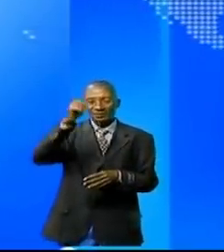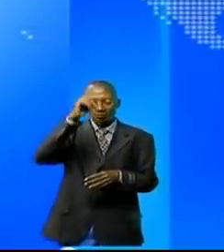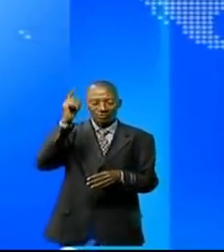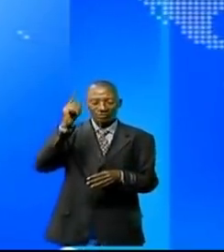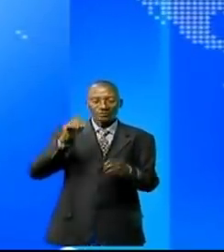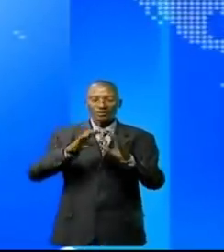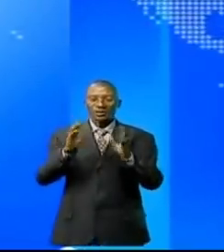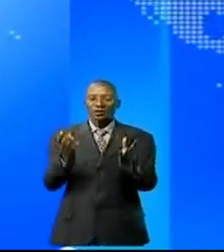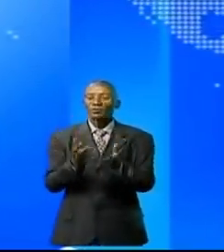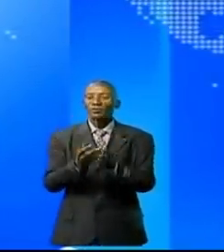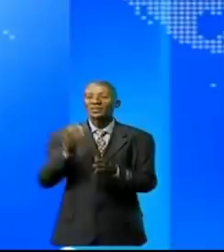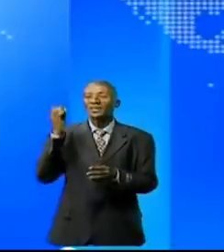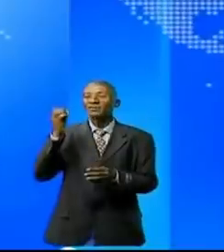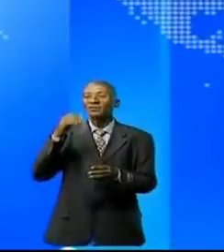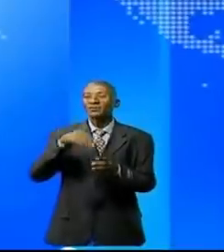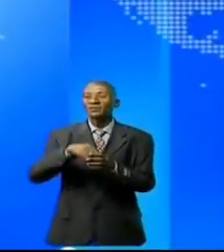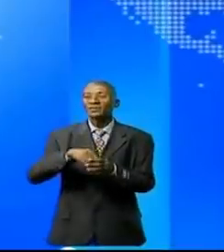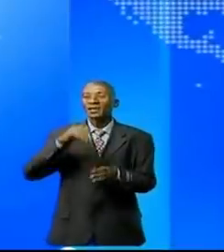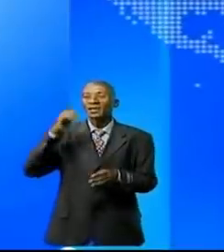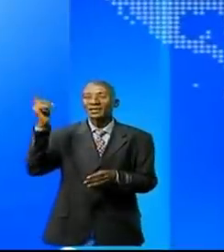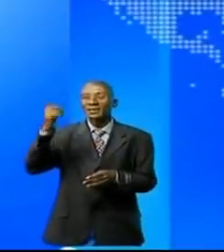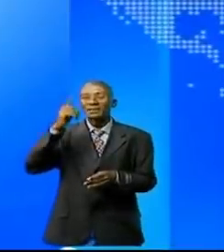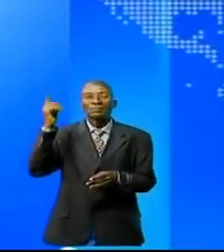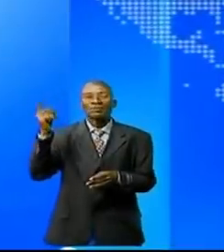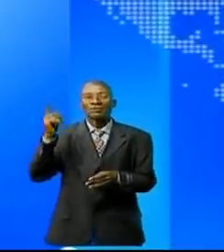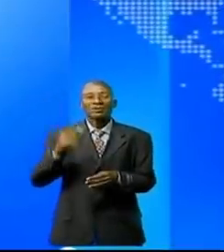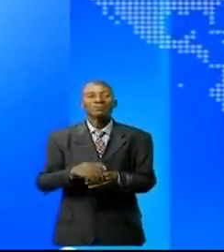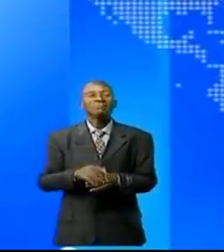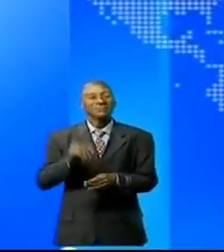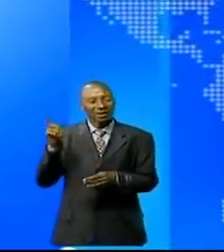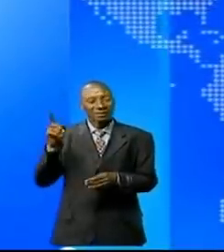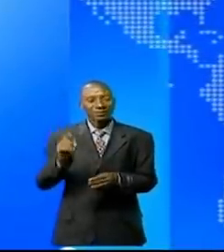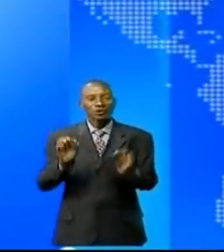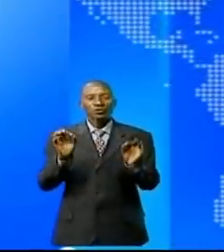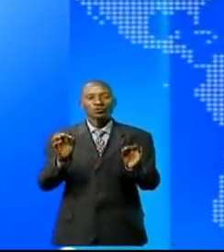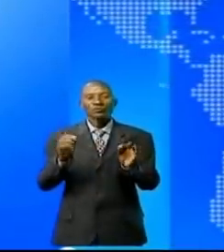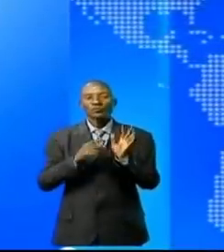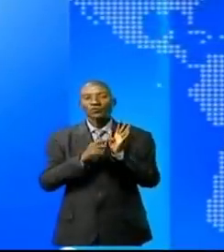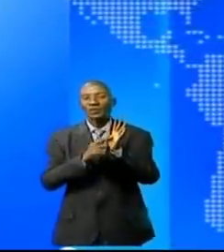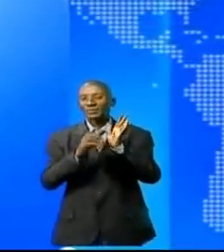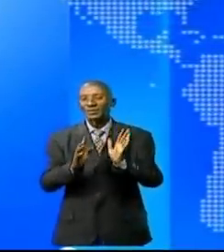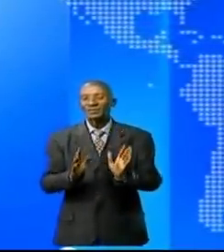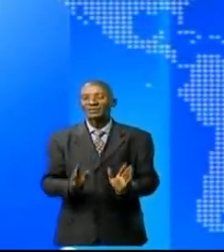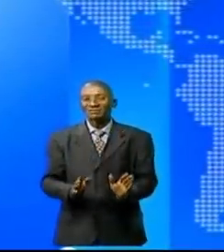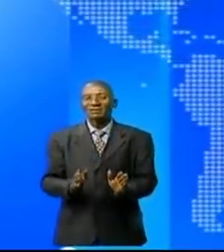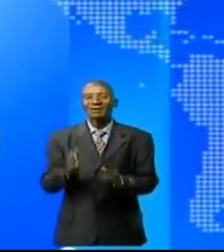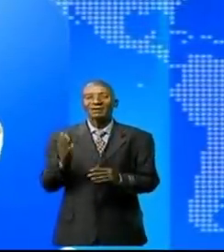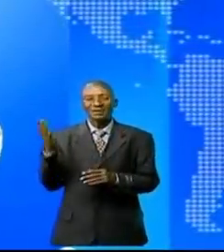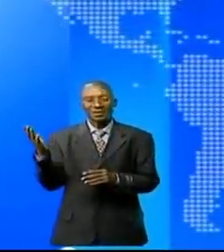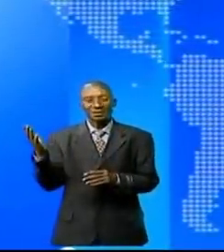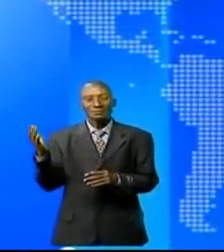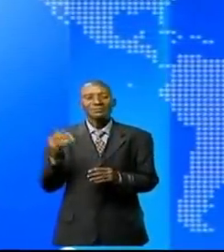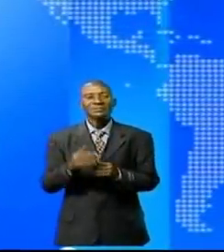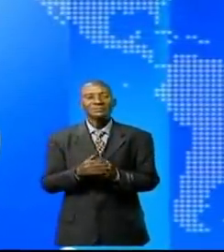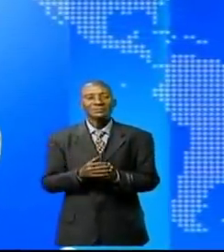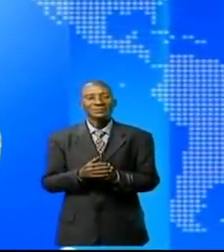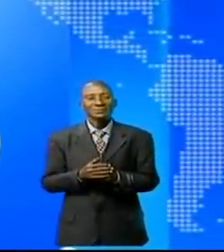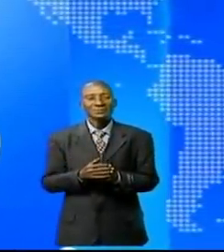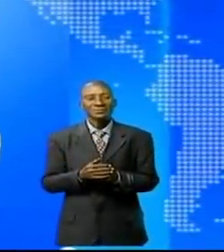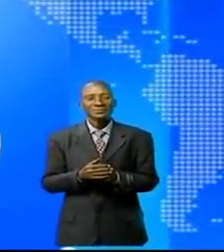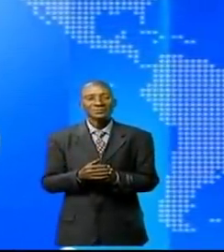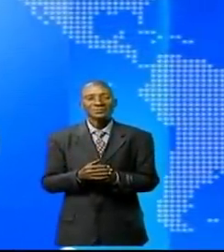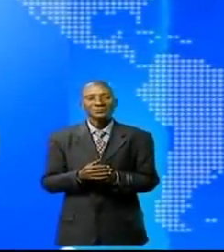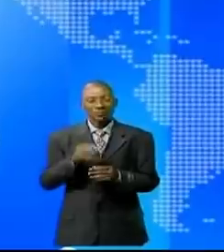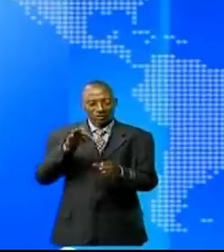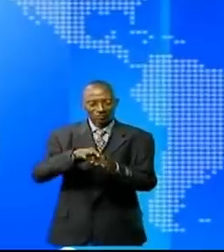Four Square Gospel Church a un nouveau représentant légal. Constant Katamba a été investi en présence de plusieurs